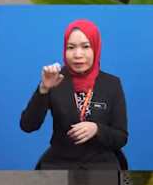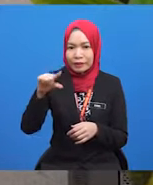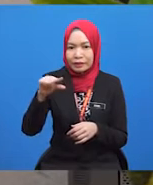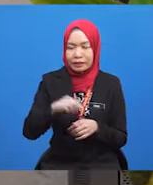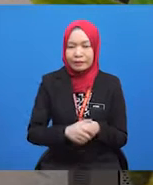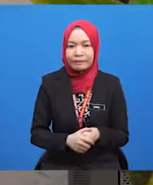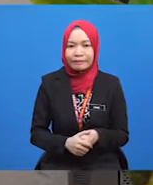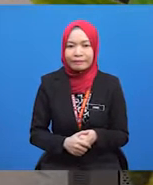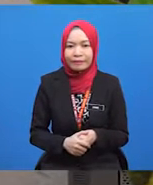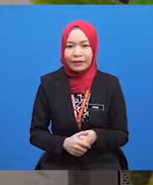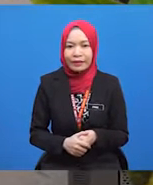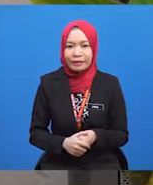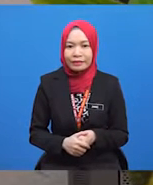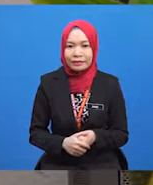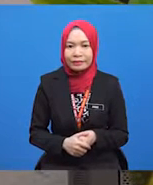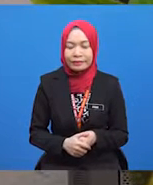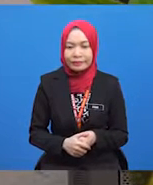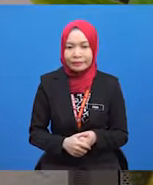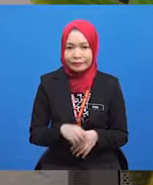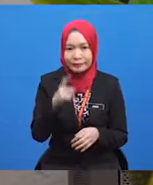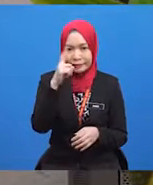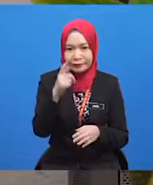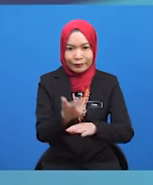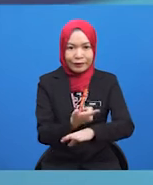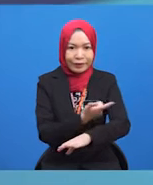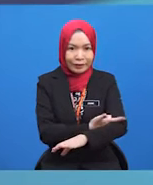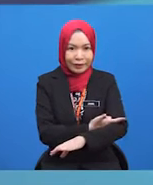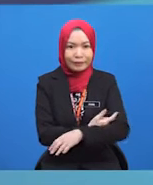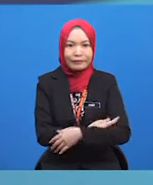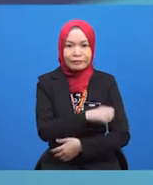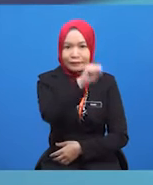Sebagai latihan pengayaan, sila lihat soalan pada skrin.